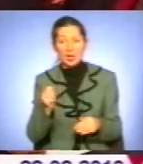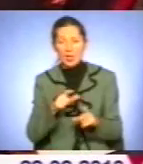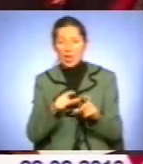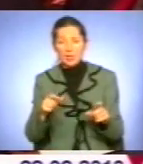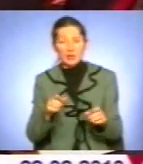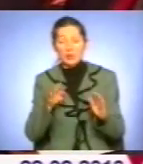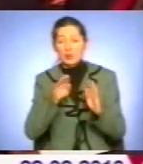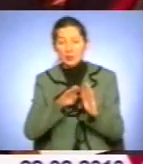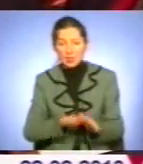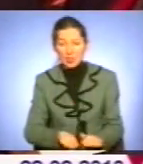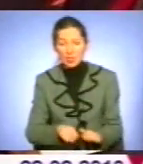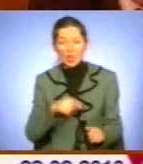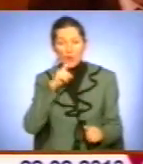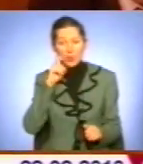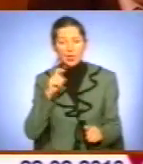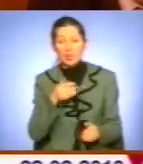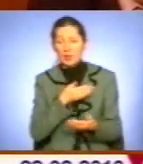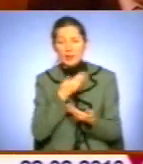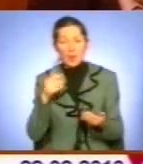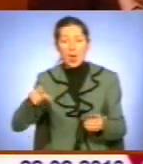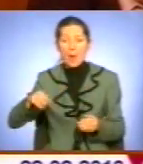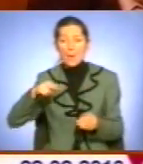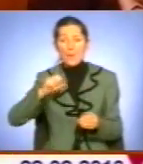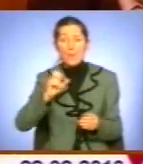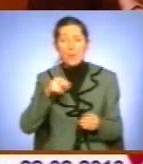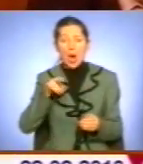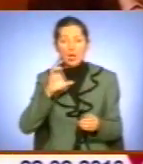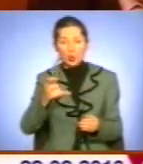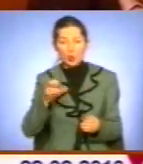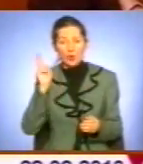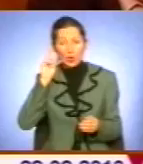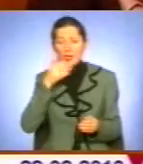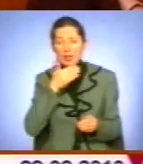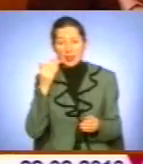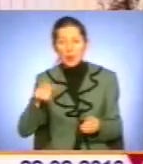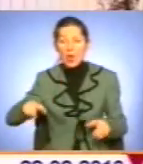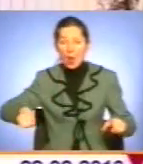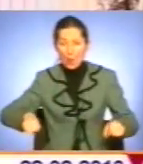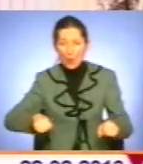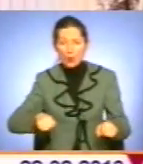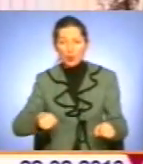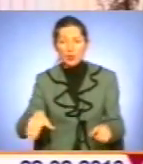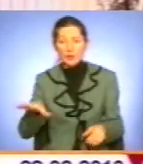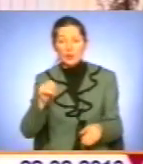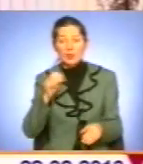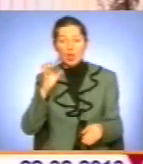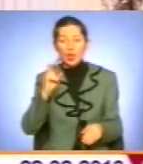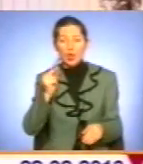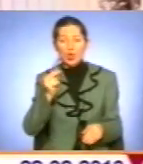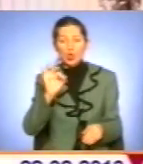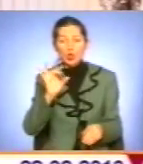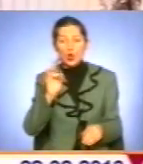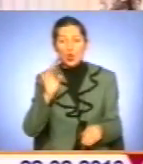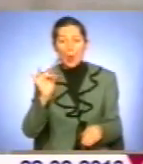кнопками виклику, в туалетах немає спеціальних поручнів. Натомість усі чорнобильські програми виконані на 100%. В області діє